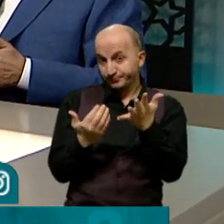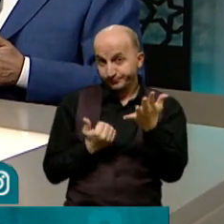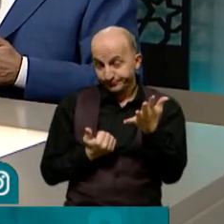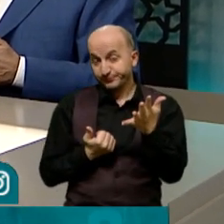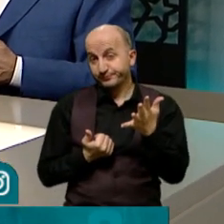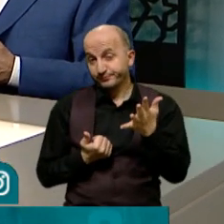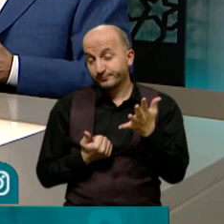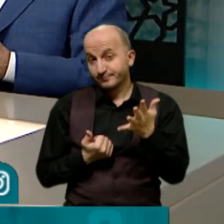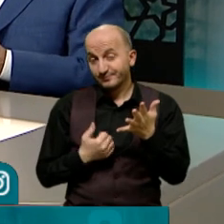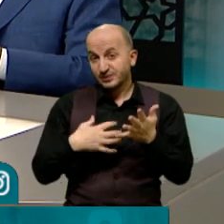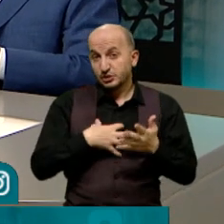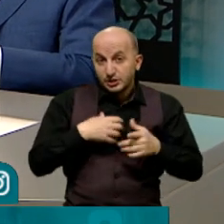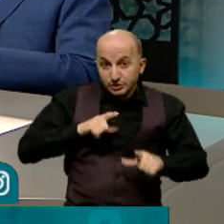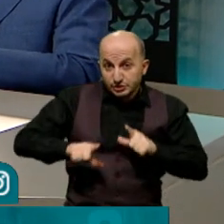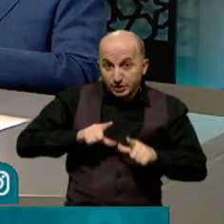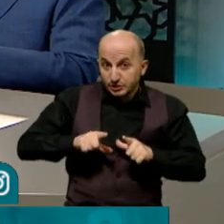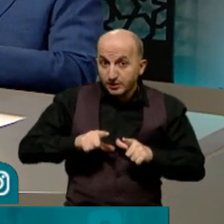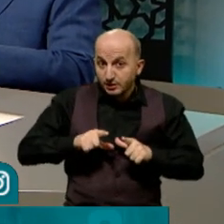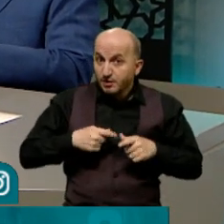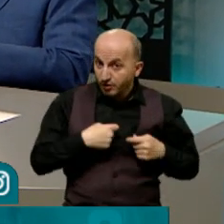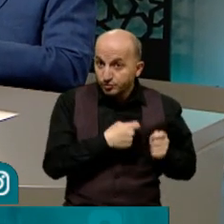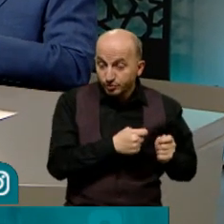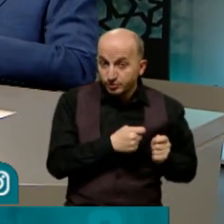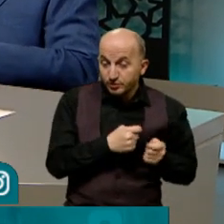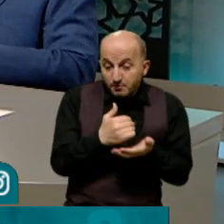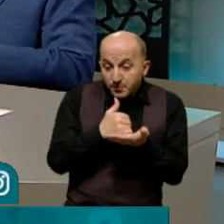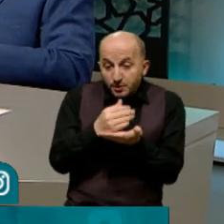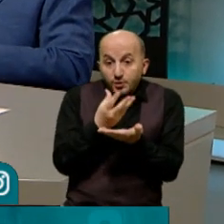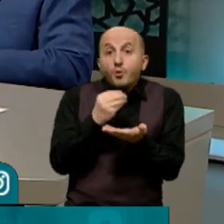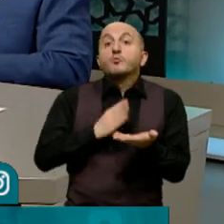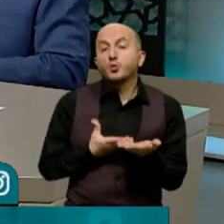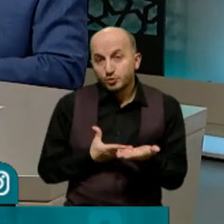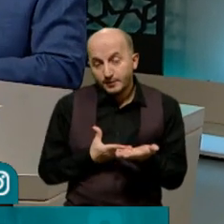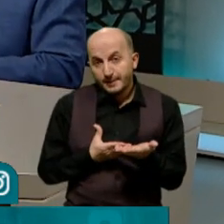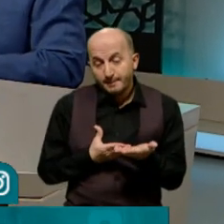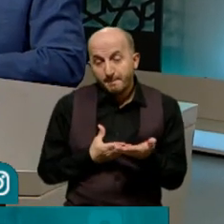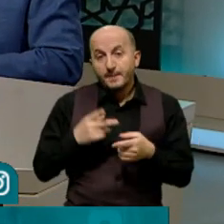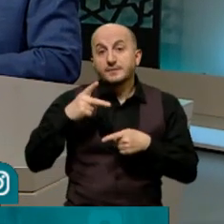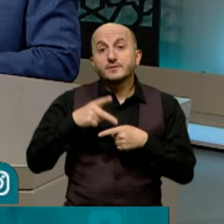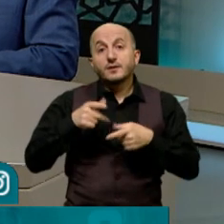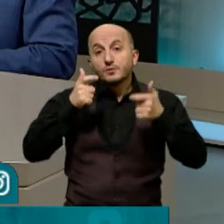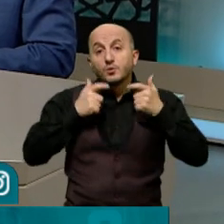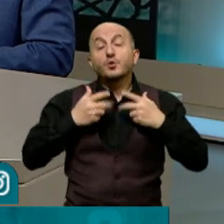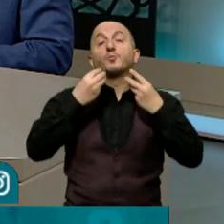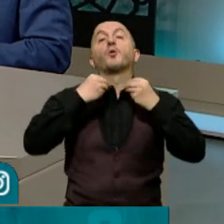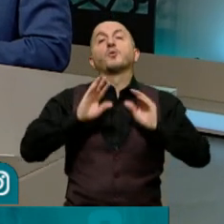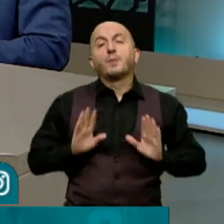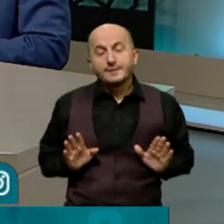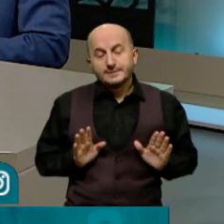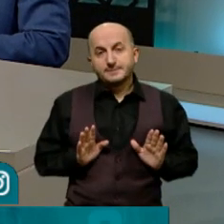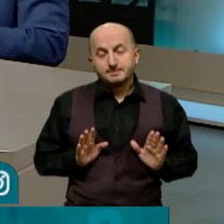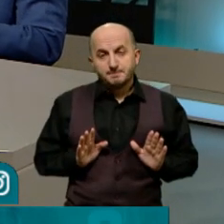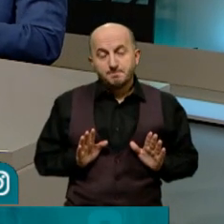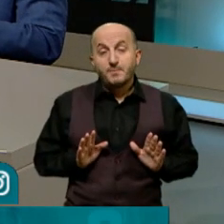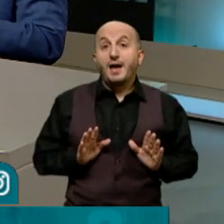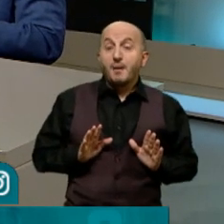kiralar kendi ihtiyaçlarına gidiyorsa, bir birikim oluşturmuyorsa zekatla mükellef olmaz. Yani.